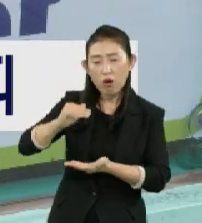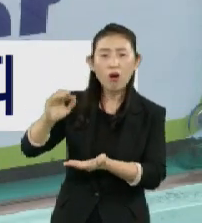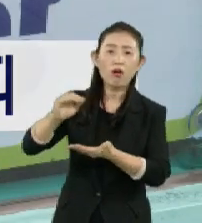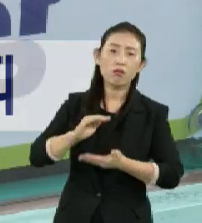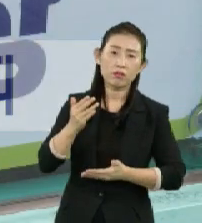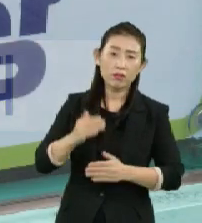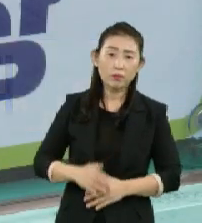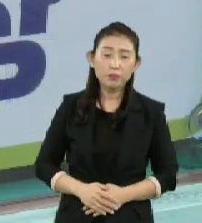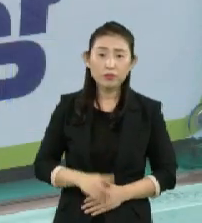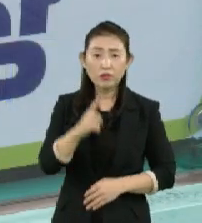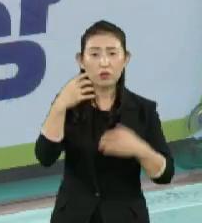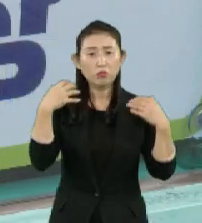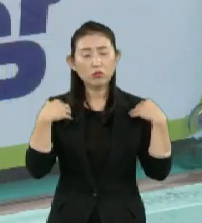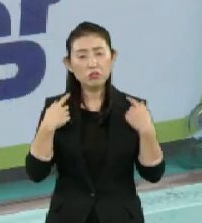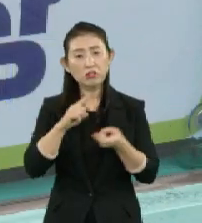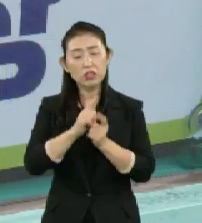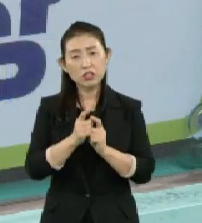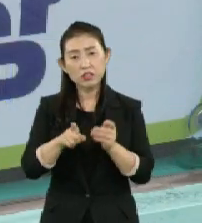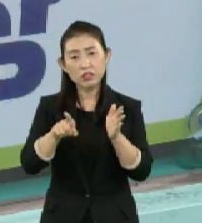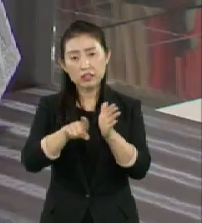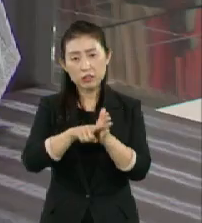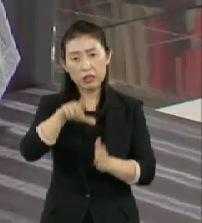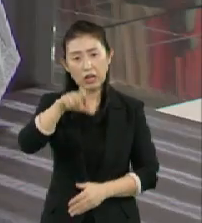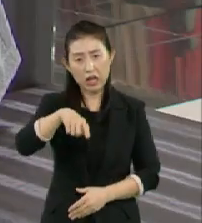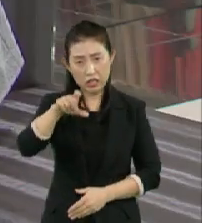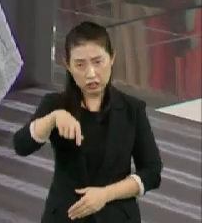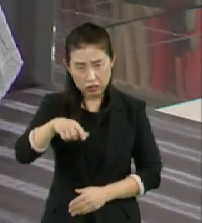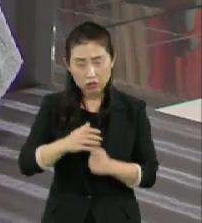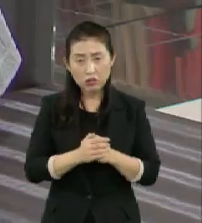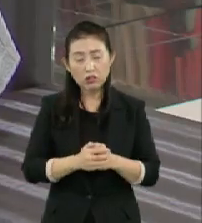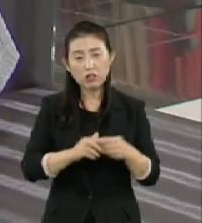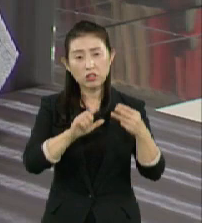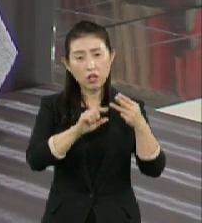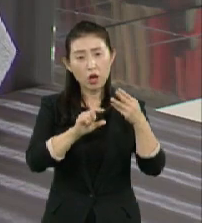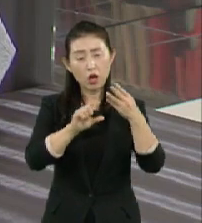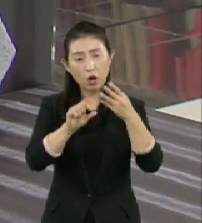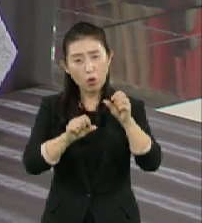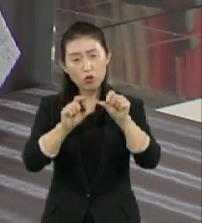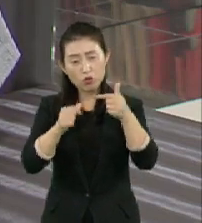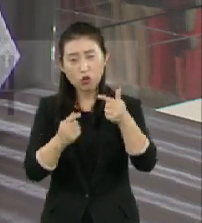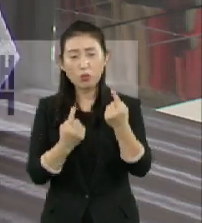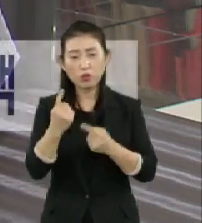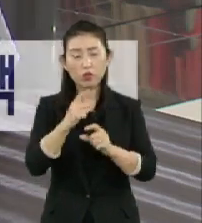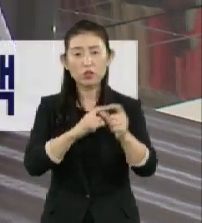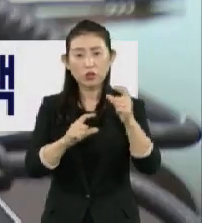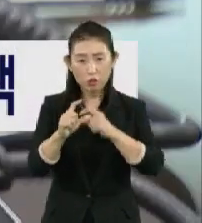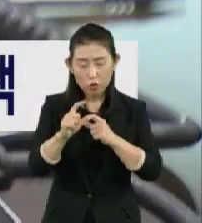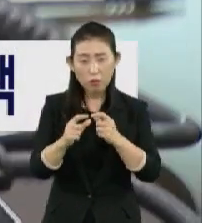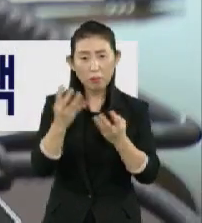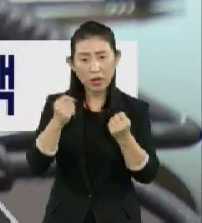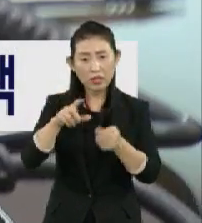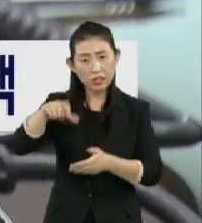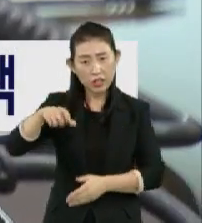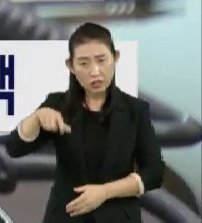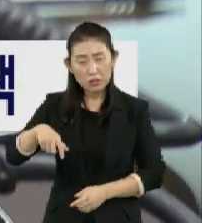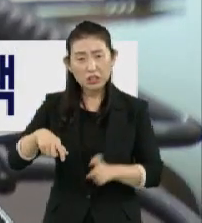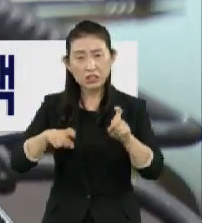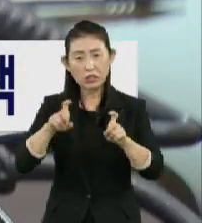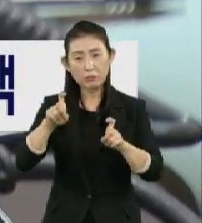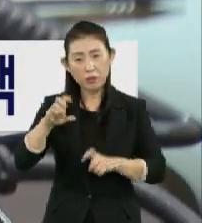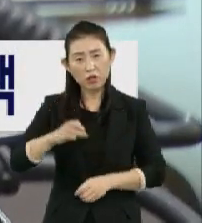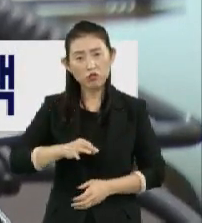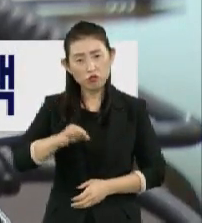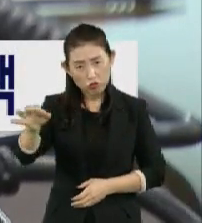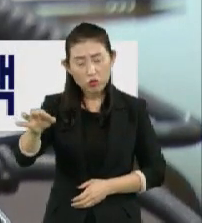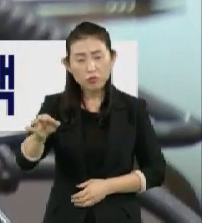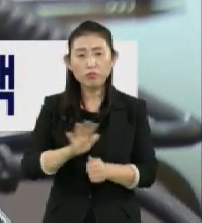우려됩니다. 대신 정부는 신용체크카드를 2분기보다 많이 쓰면 월 최대 10만 원을 돌려주는 상생소비지원금 제도를